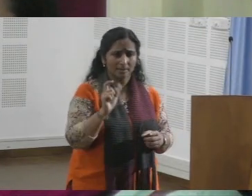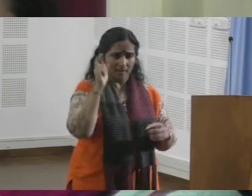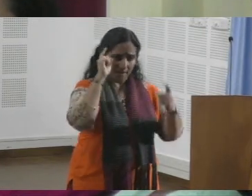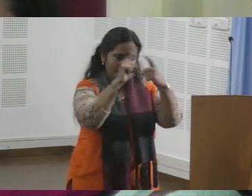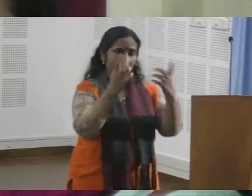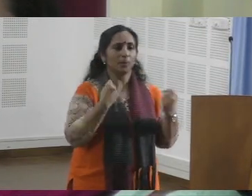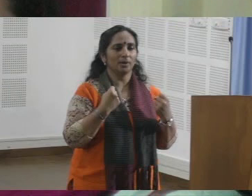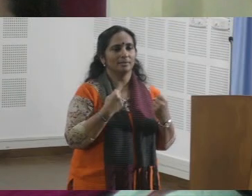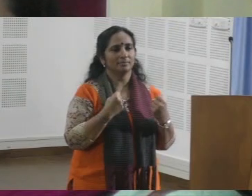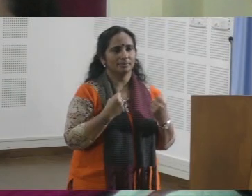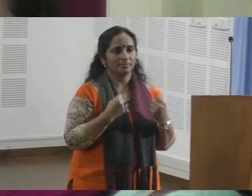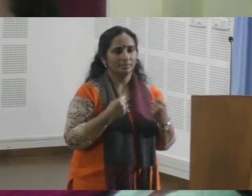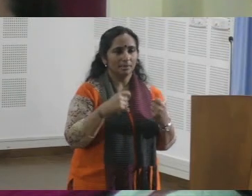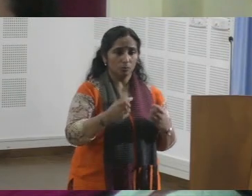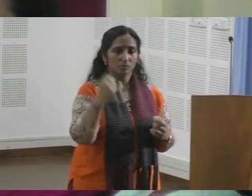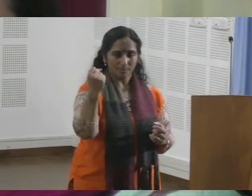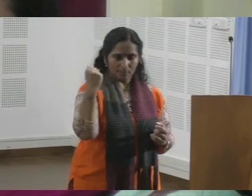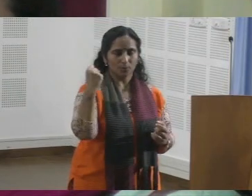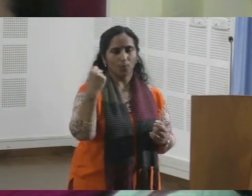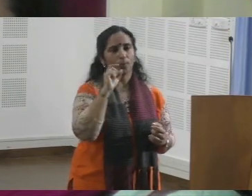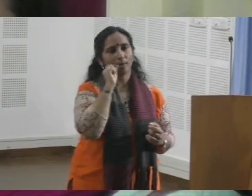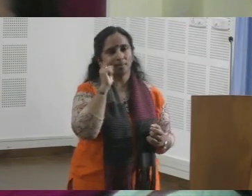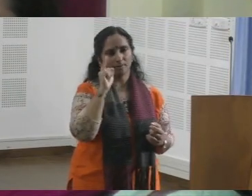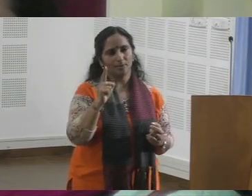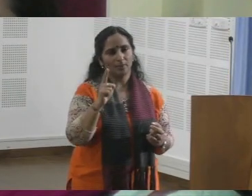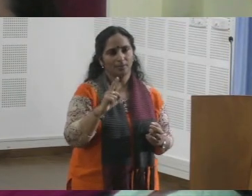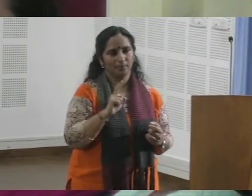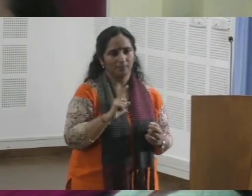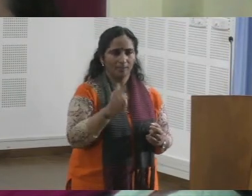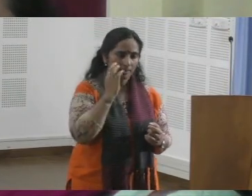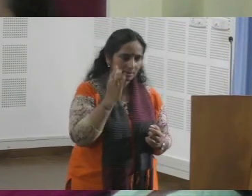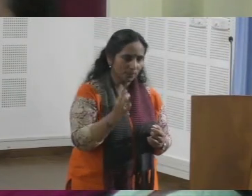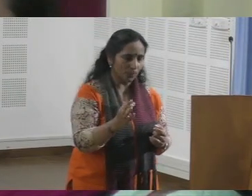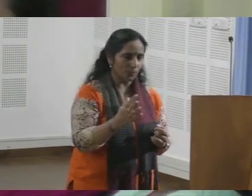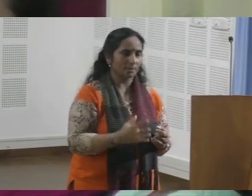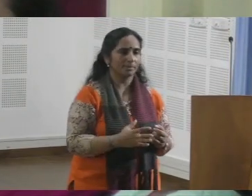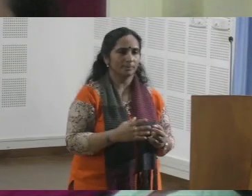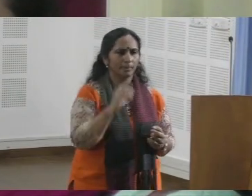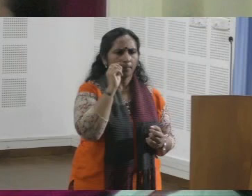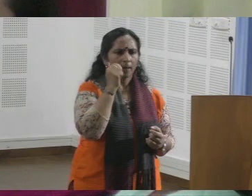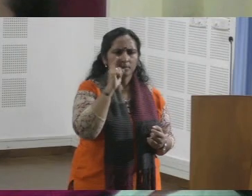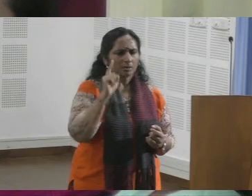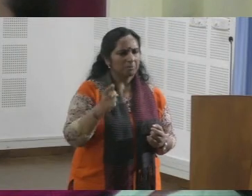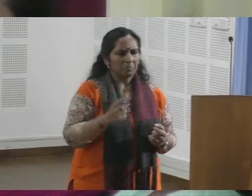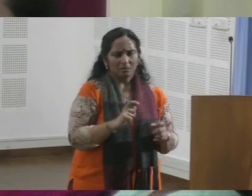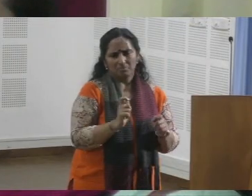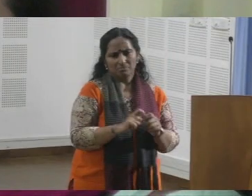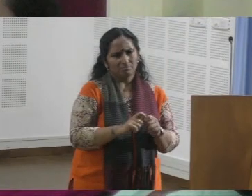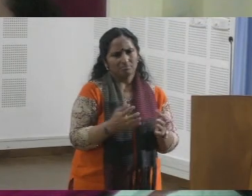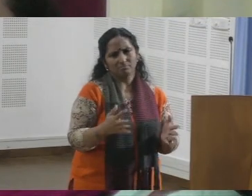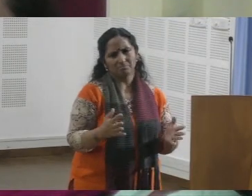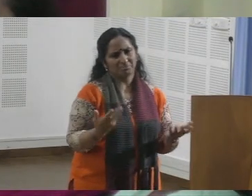ടേക്കപ്പ് ചെയ്യാനുള്ളൊരു ഒരു ധൈര്യം പേരൻറ്റ് കാണിക്കുക എന്ന് പറയുന്നത് ദാറ്റ് ഈസ് വെരി ഇമ്പോർട്ടൻറ്റ്. പേരൻറ് ചെയ്യാതെ അല്ലെങ്കിൽ മദറോ ഫാദറോ,